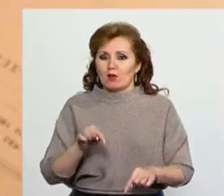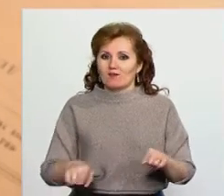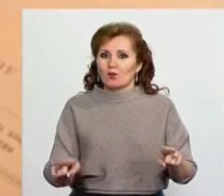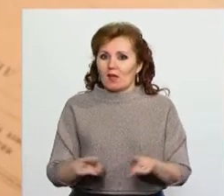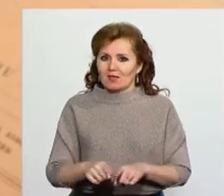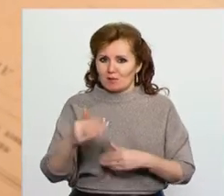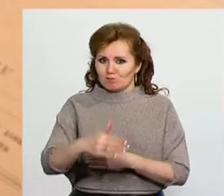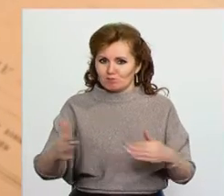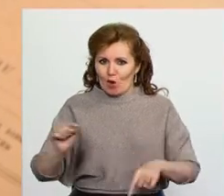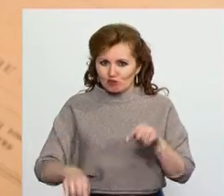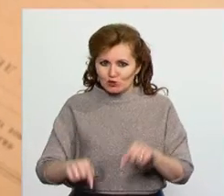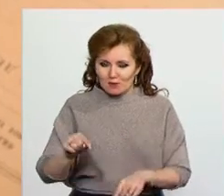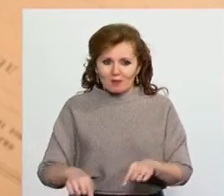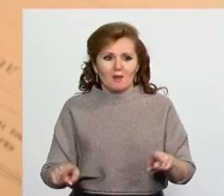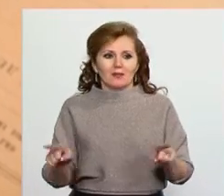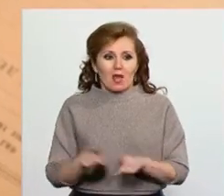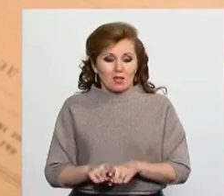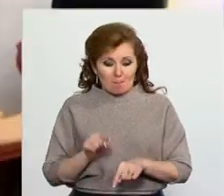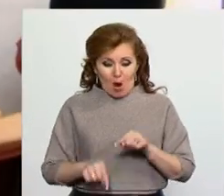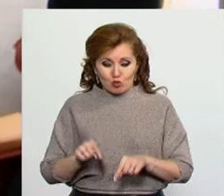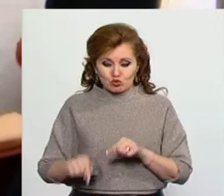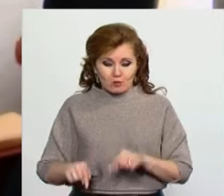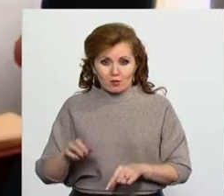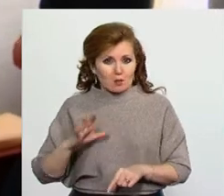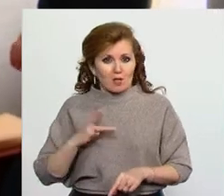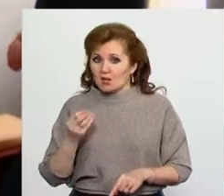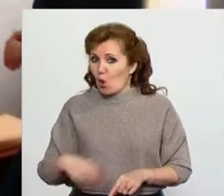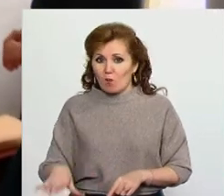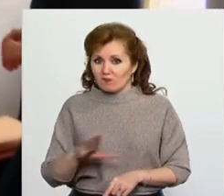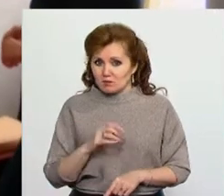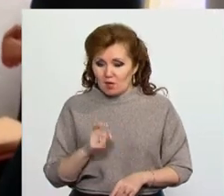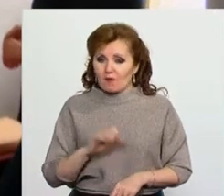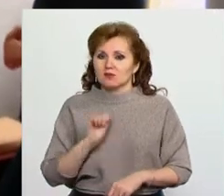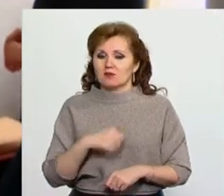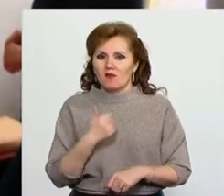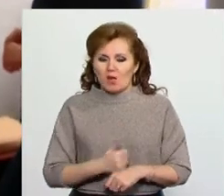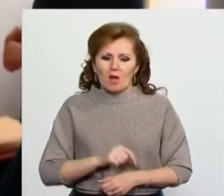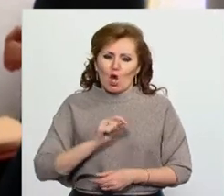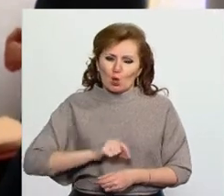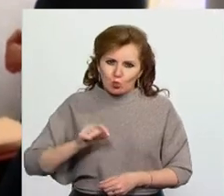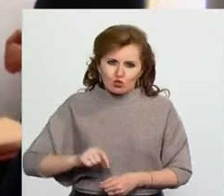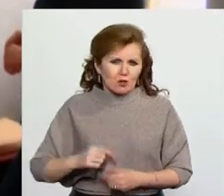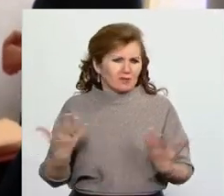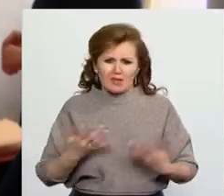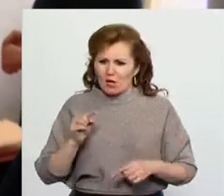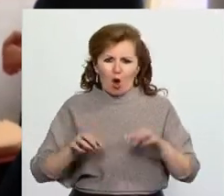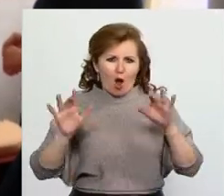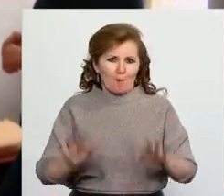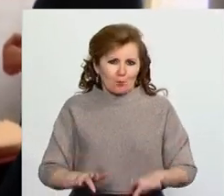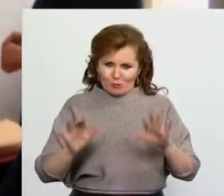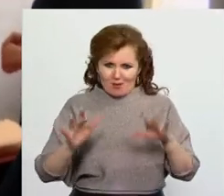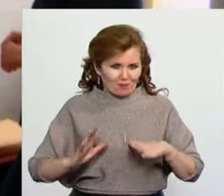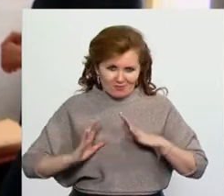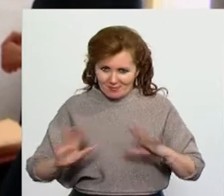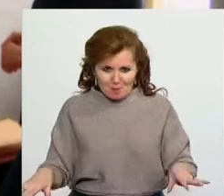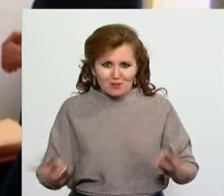таких машинках. Причем машинки печатные были не у всех. В основном ручка, никаких компьютеров тогда вообще